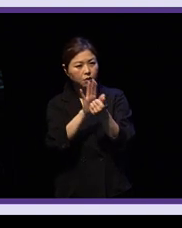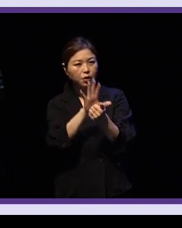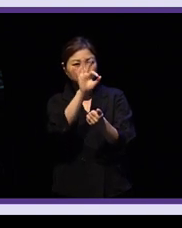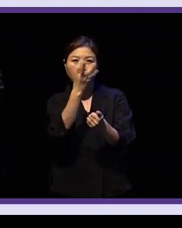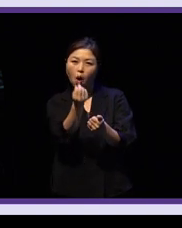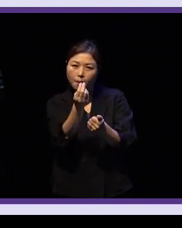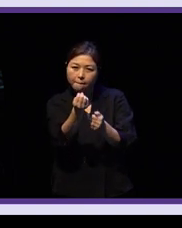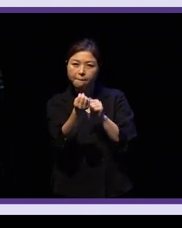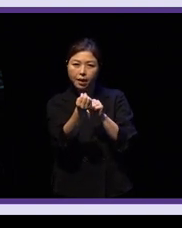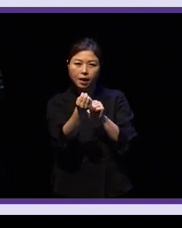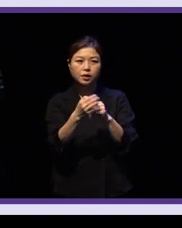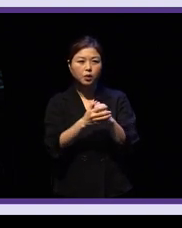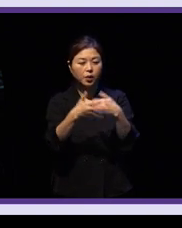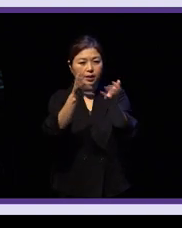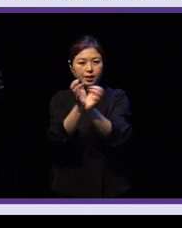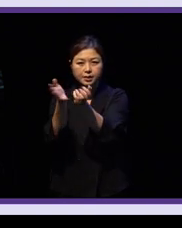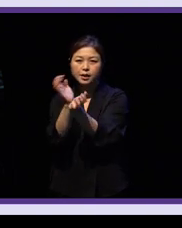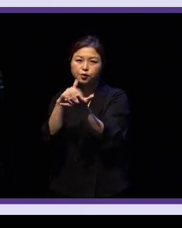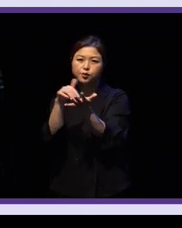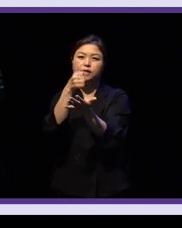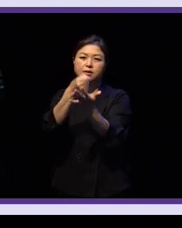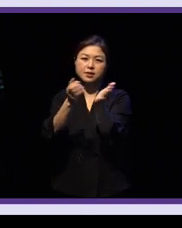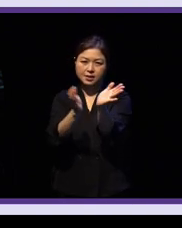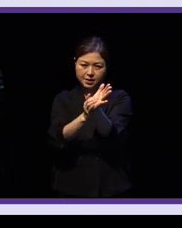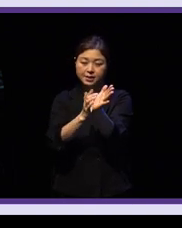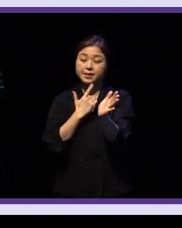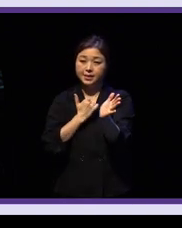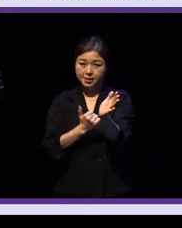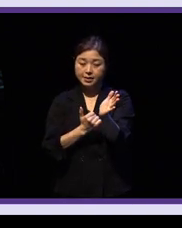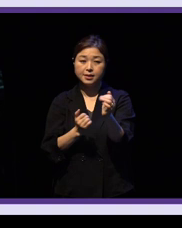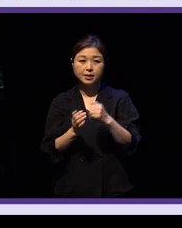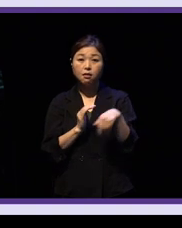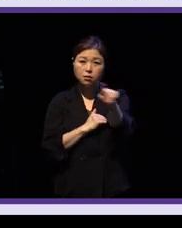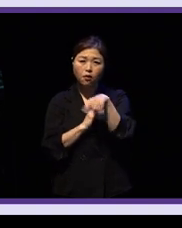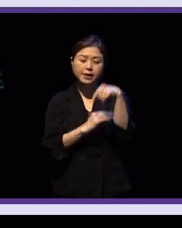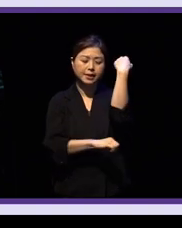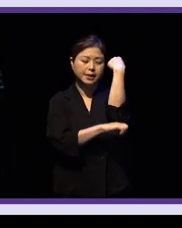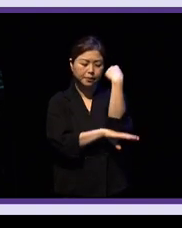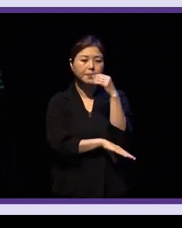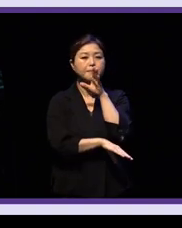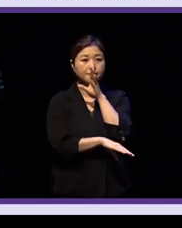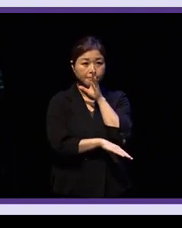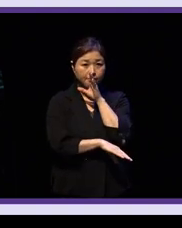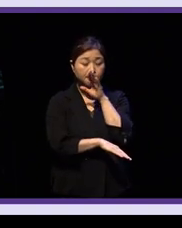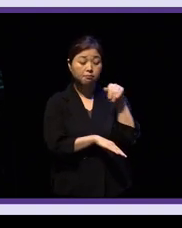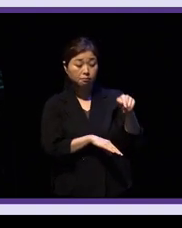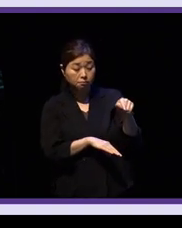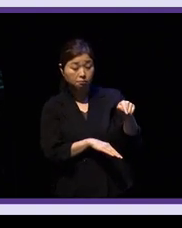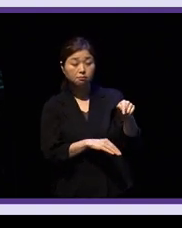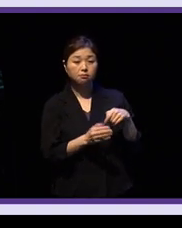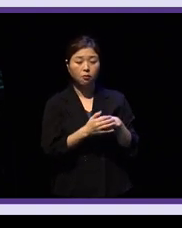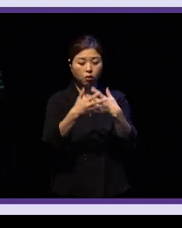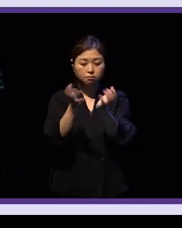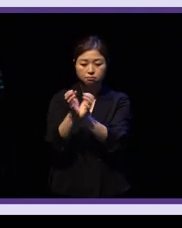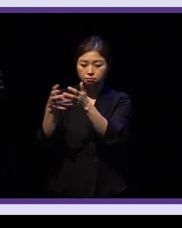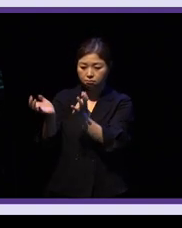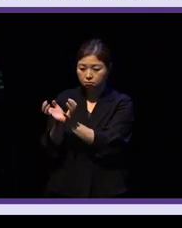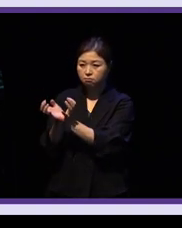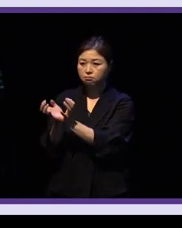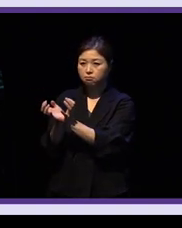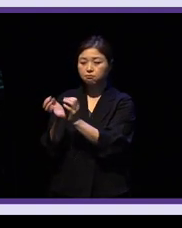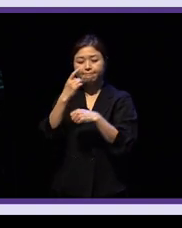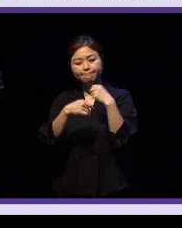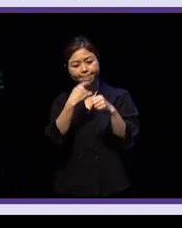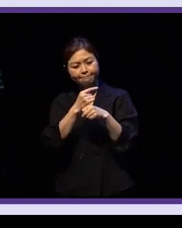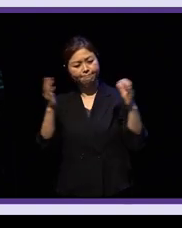결정을 결정한 바가 있습니다이 부분은 기본적으로 유지를 하되이 부분 역시 단체들이